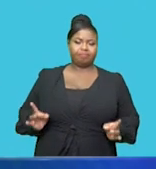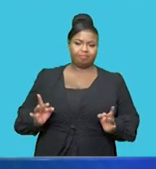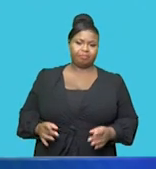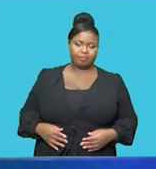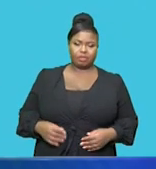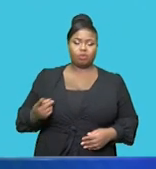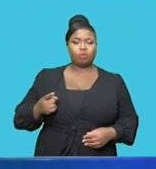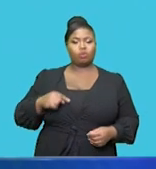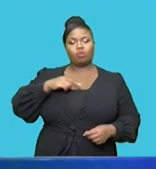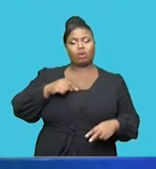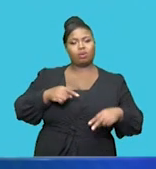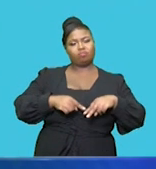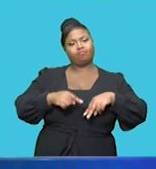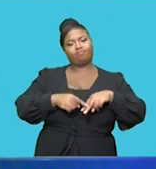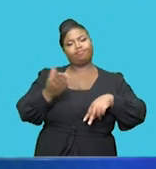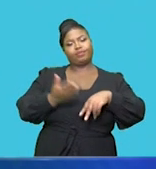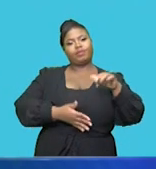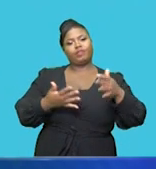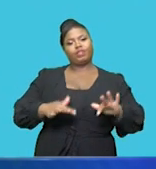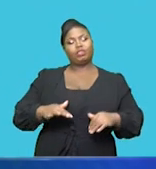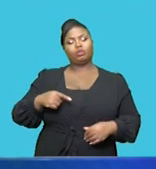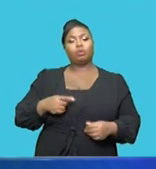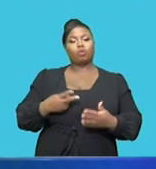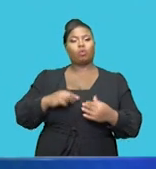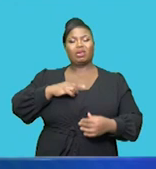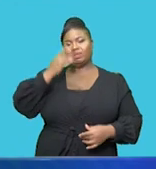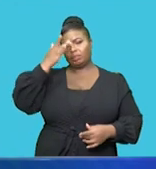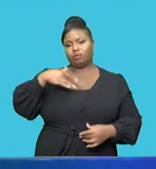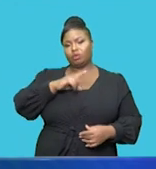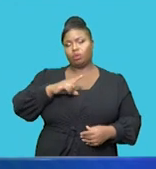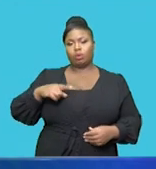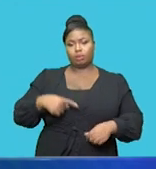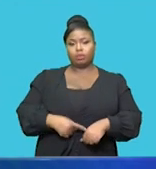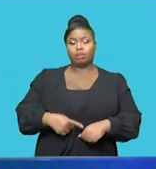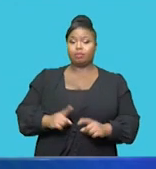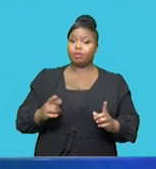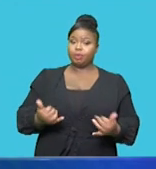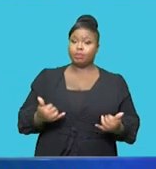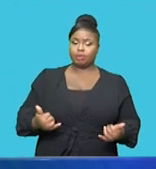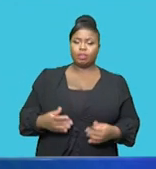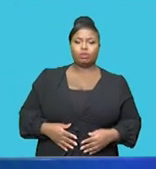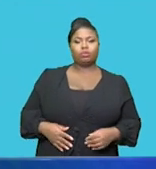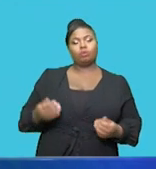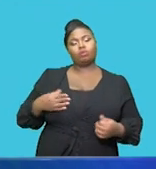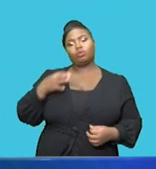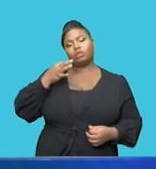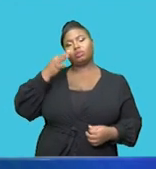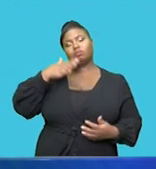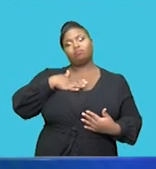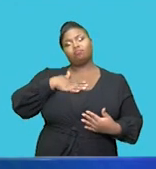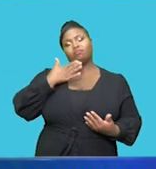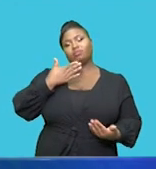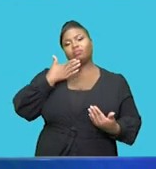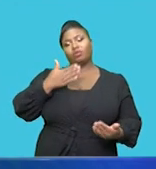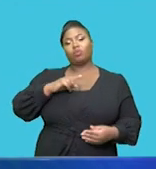imi lenze ga makulu skorobile ya nganyula yomibini envako kula ikuwa shelite kwa andige na mklanjele ngonda gazibi tulai tulolo vuyo na